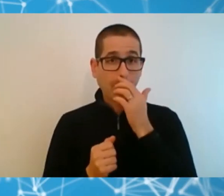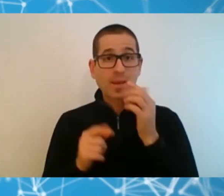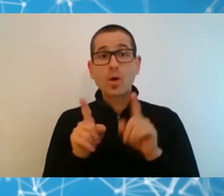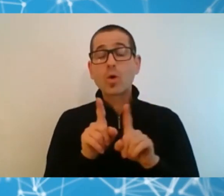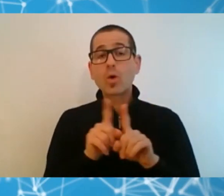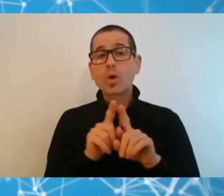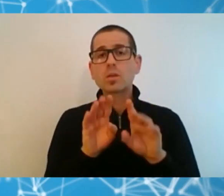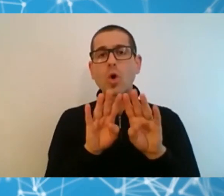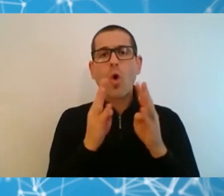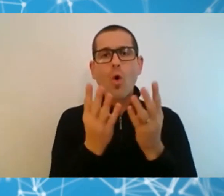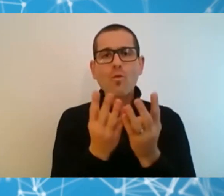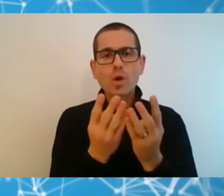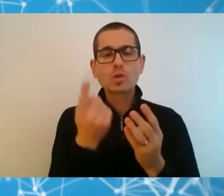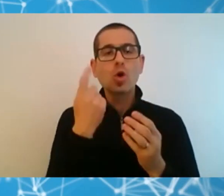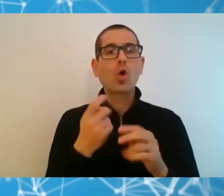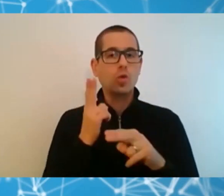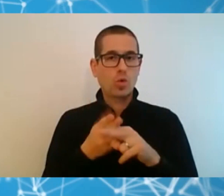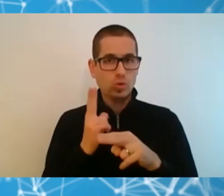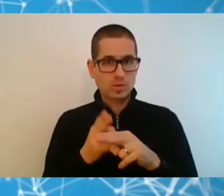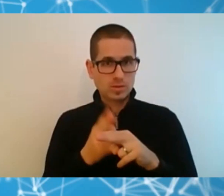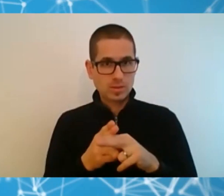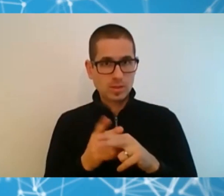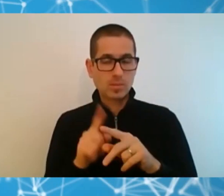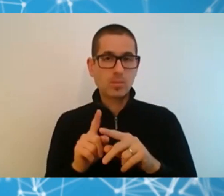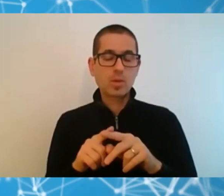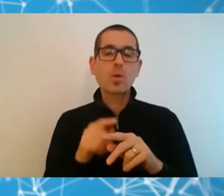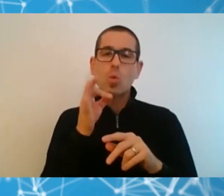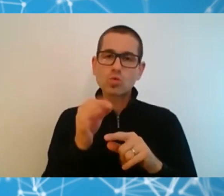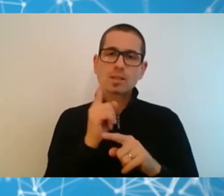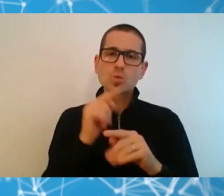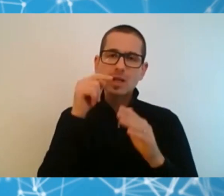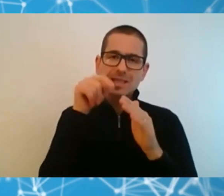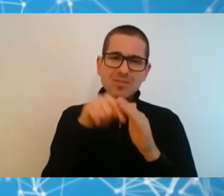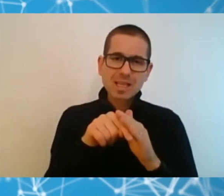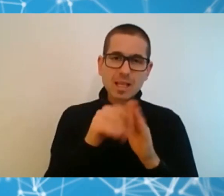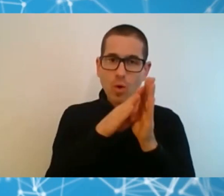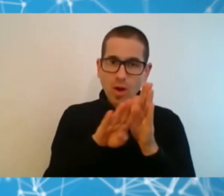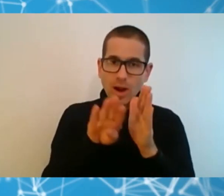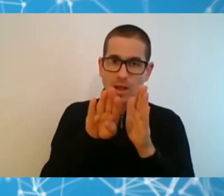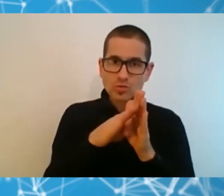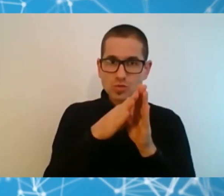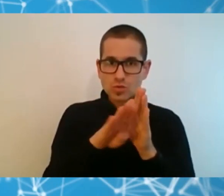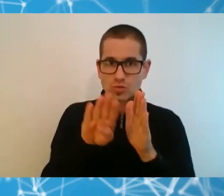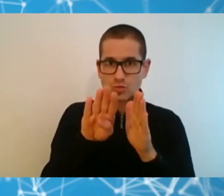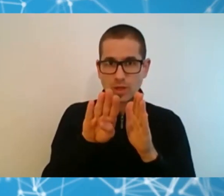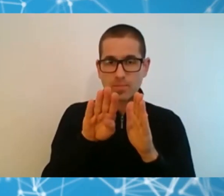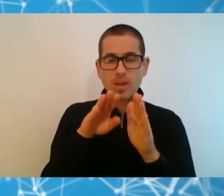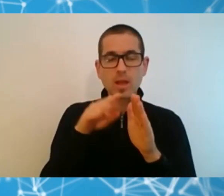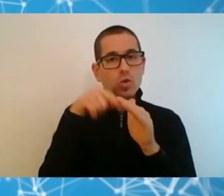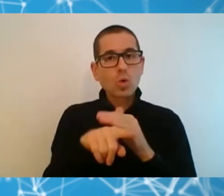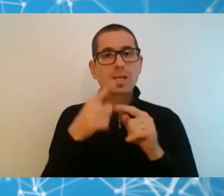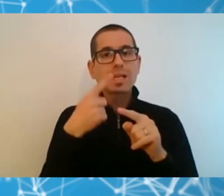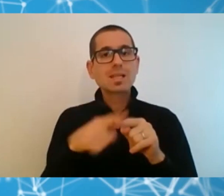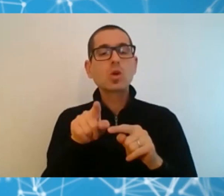od kosti nato položimo oziroma včasih tudi zvrtamo ležišče za notranji del oziroma sprejemnik